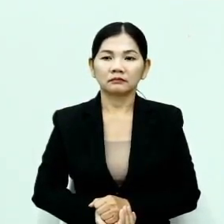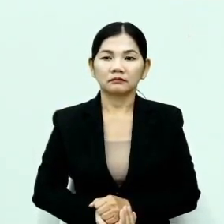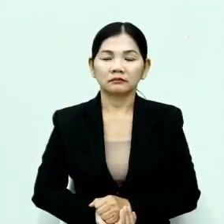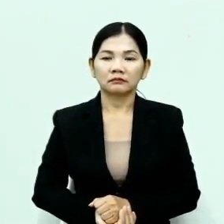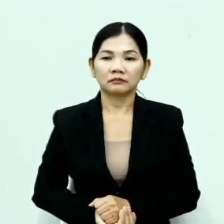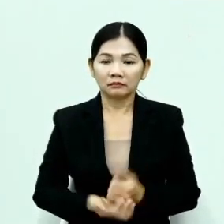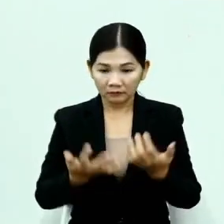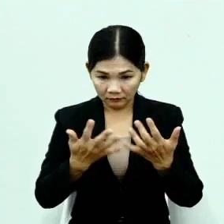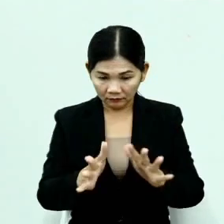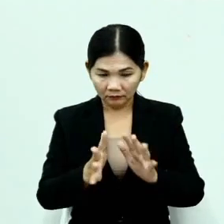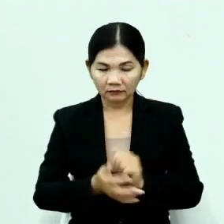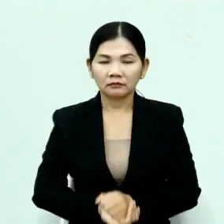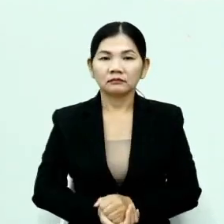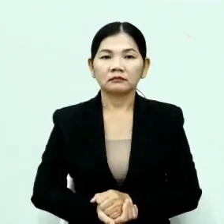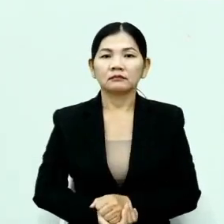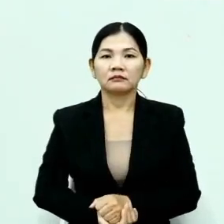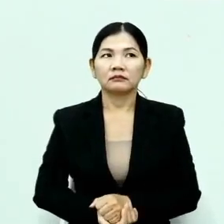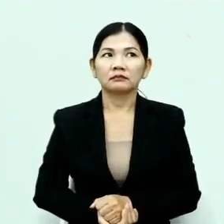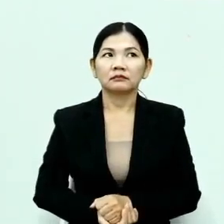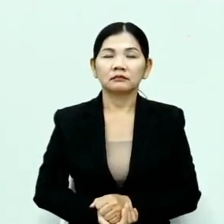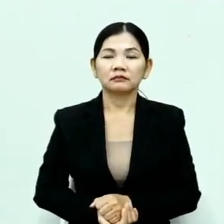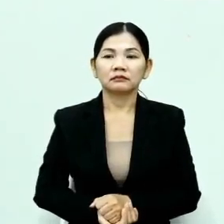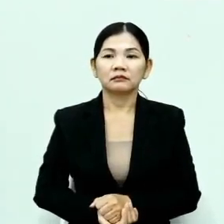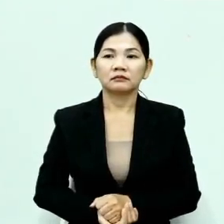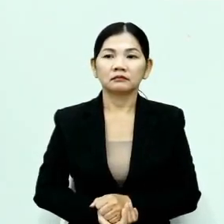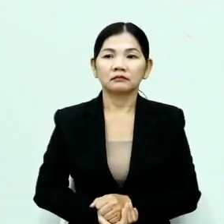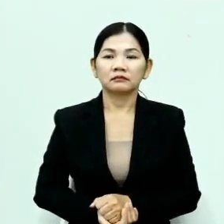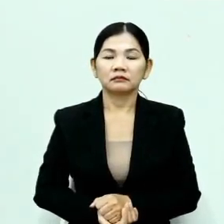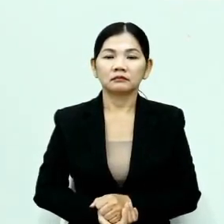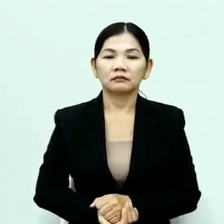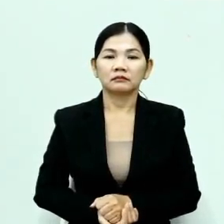កែរួចរាល់ហើយឬនៅកូន